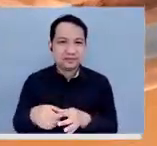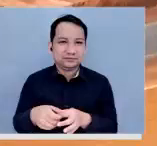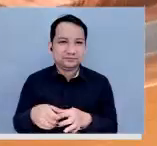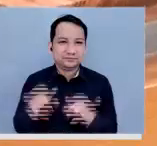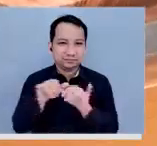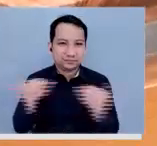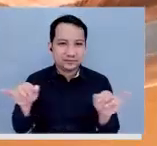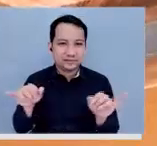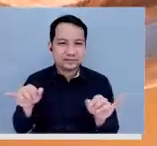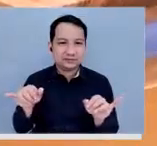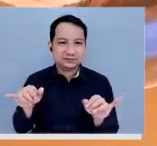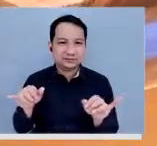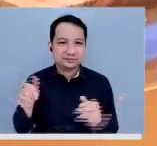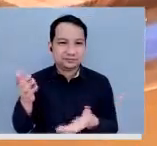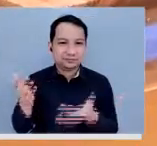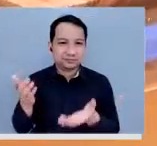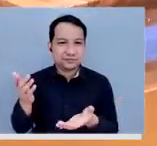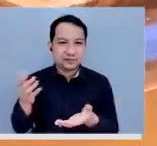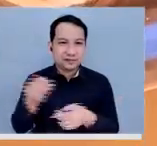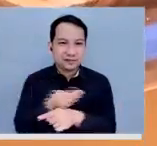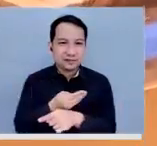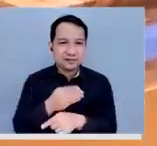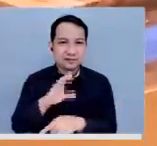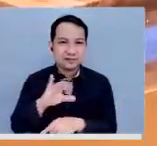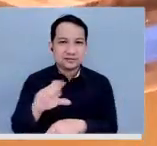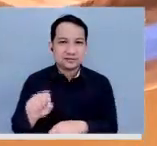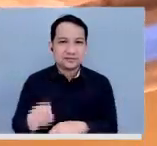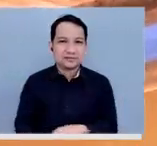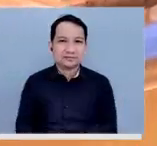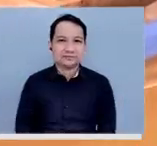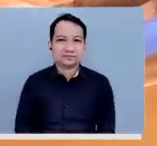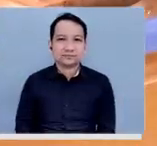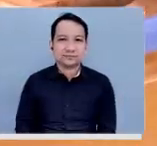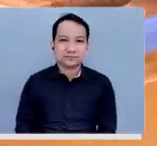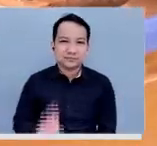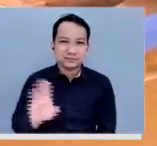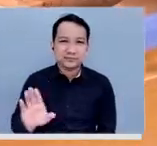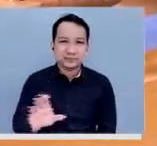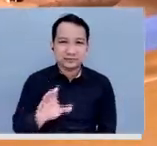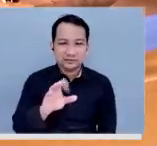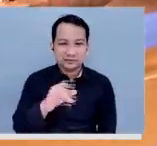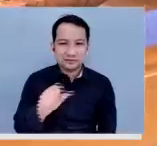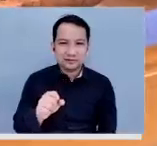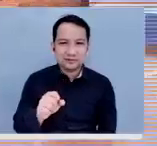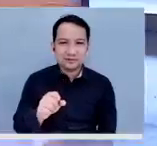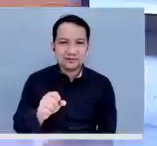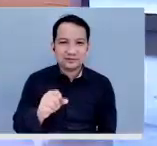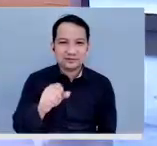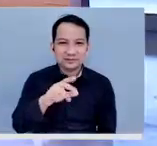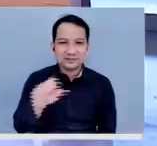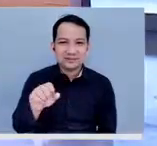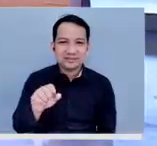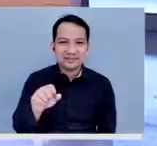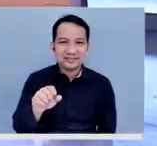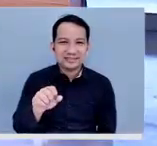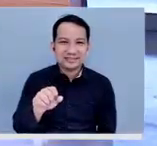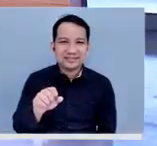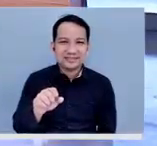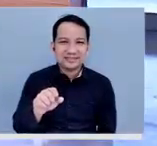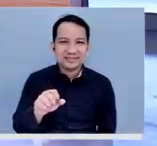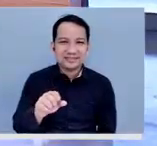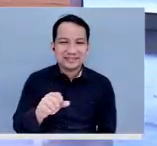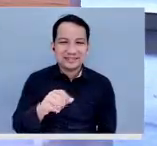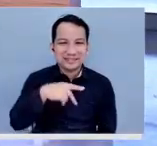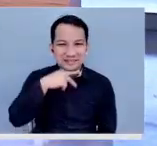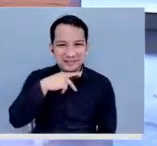tayo nga magsasabi kung ano yung pinagkaiba. Ito? Sushi nihao na baboy. Sushi nihao! Yes. Witty ka